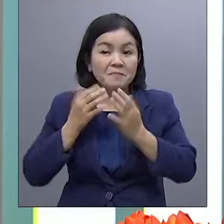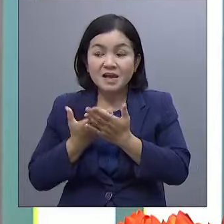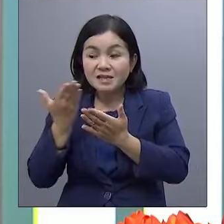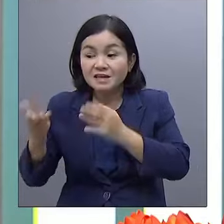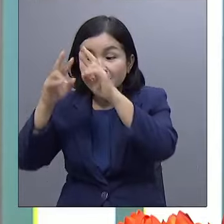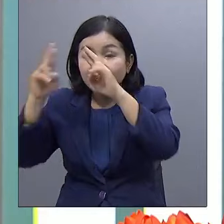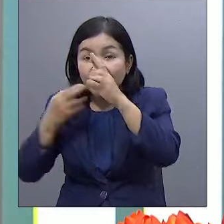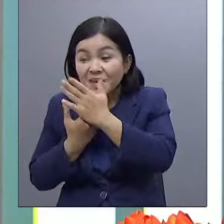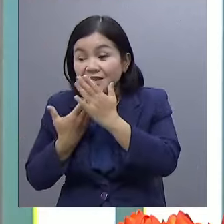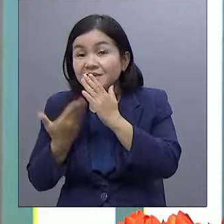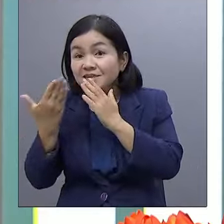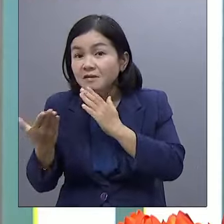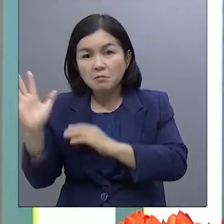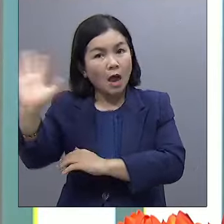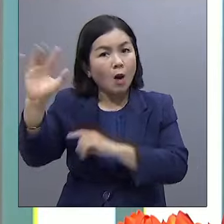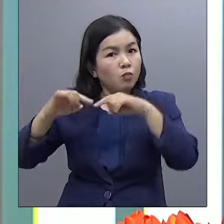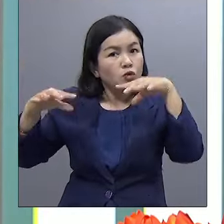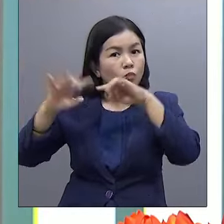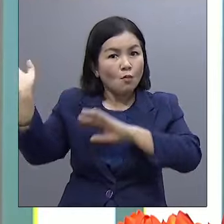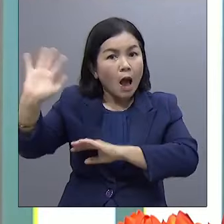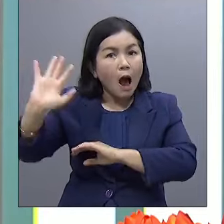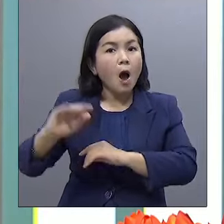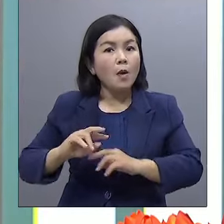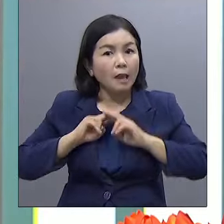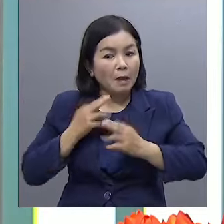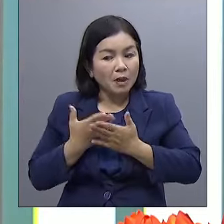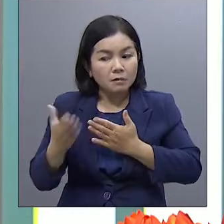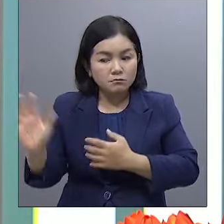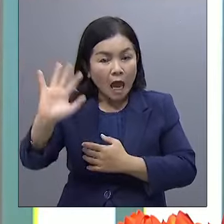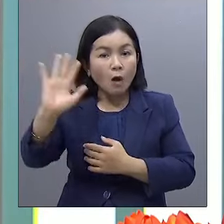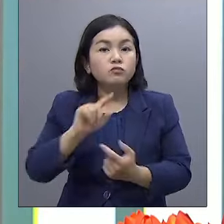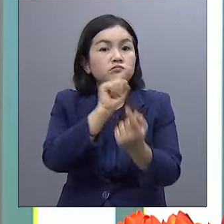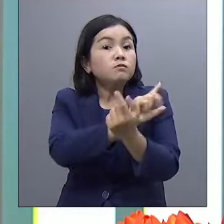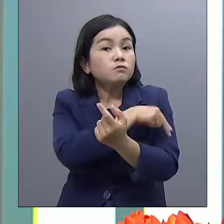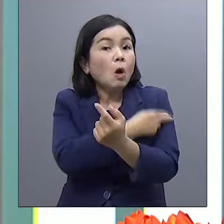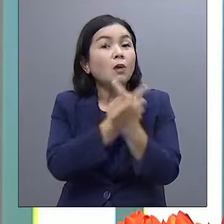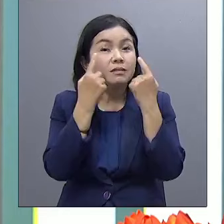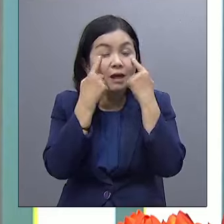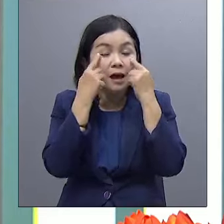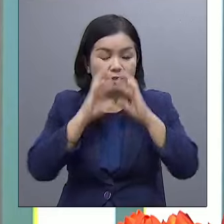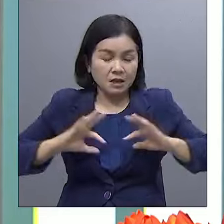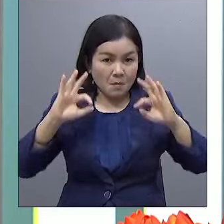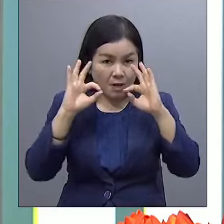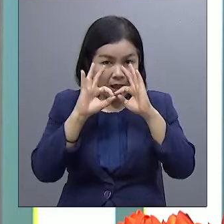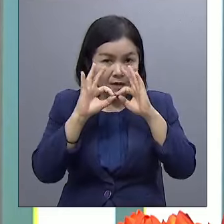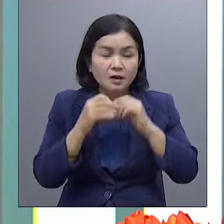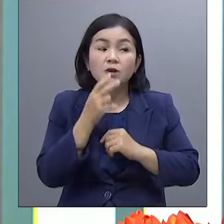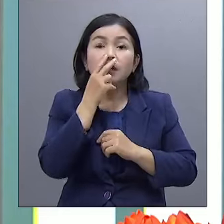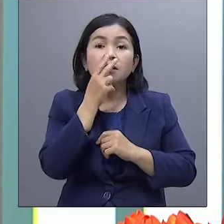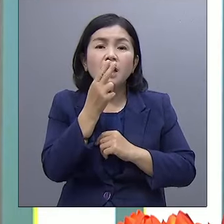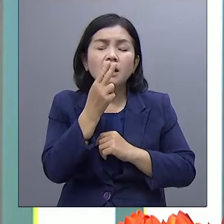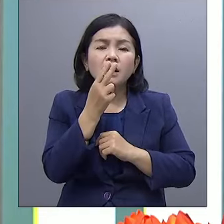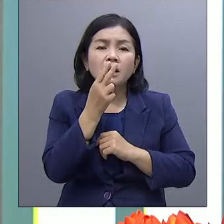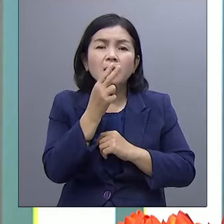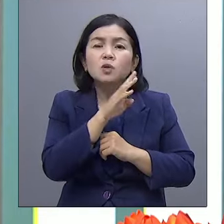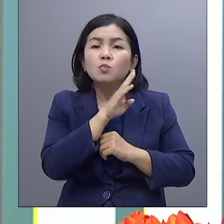ริงๆเรื่องของดวงตาเนี่ยไม่ควรไปซื้อยาหรืออะไรมาใช้เองอยู่แล้ว ใช่ คร ับ อย่างที่เราได้เห็นนะครับแล้วก็หลายๆคนรู้สึกว่าเอ๊ะแล้วถ้าอย่างนั้นเนี่ยถ้